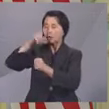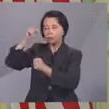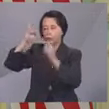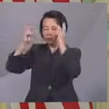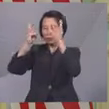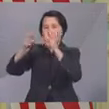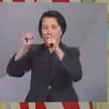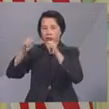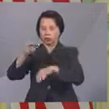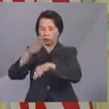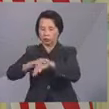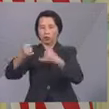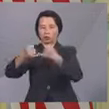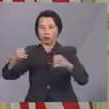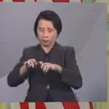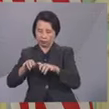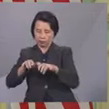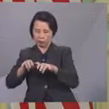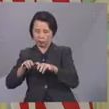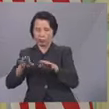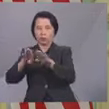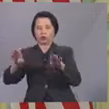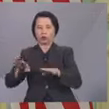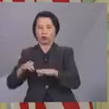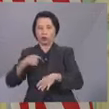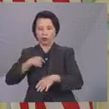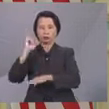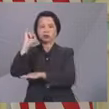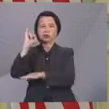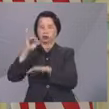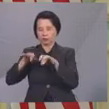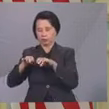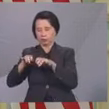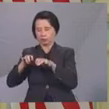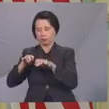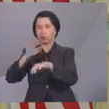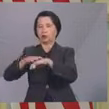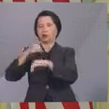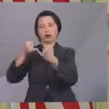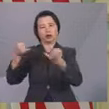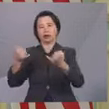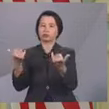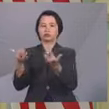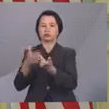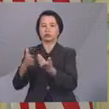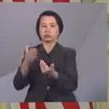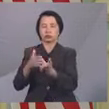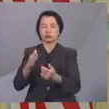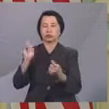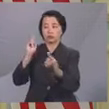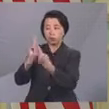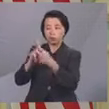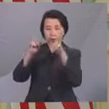kita kerana semuanya boleh dilakukan secara online. Jadi kepada rakyat kita